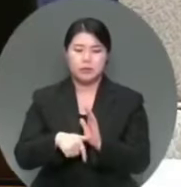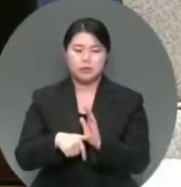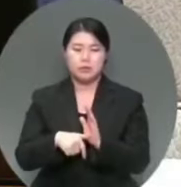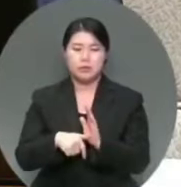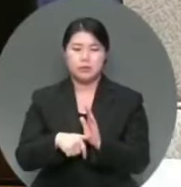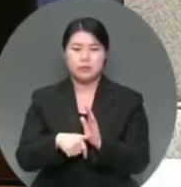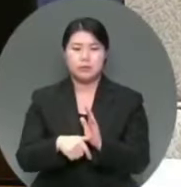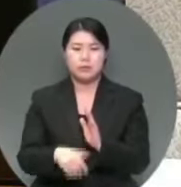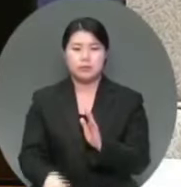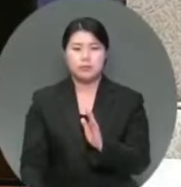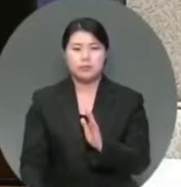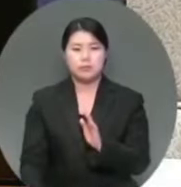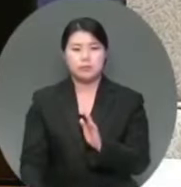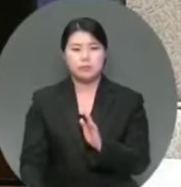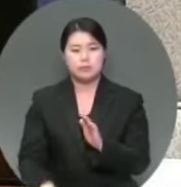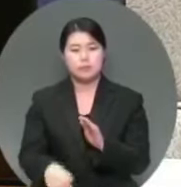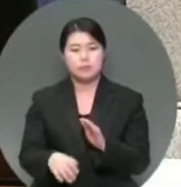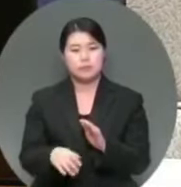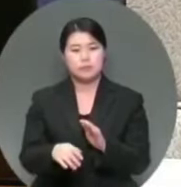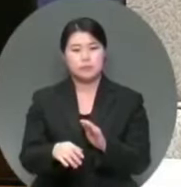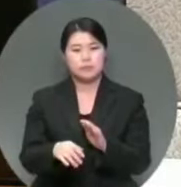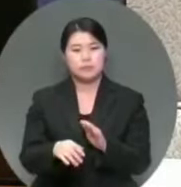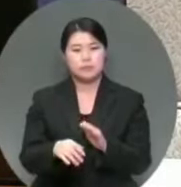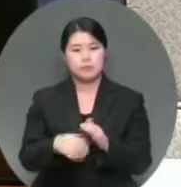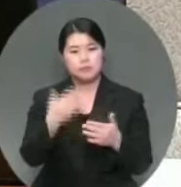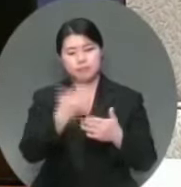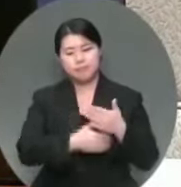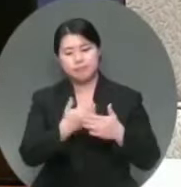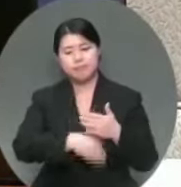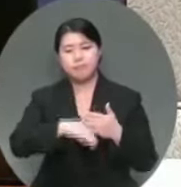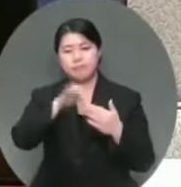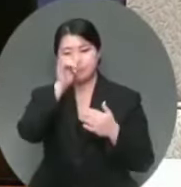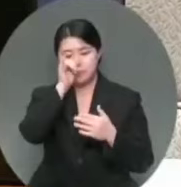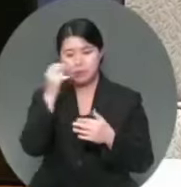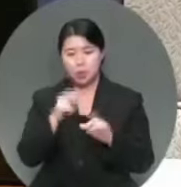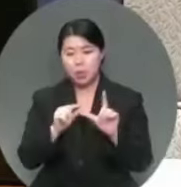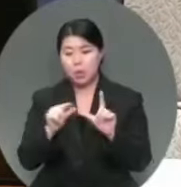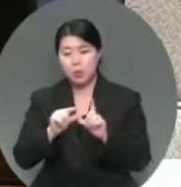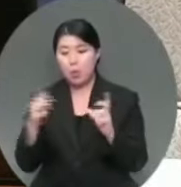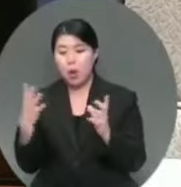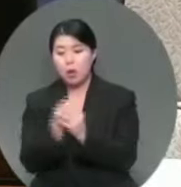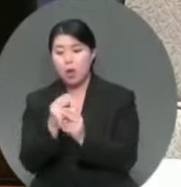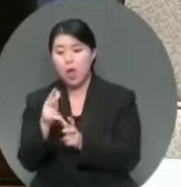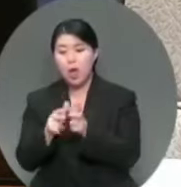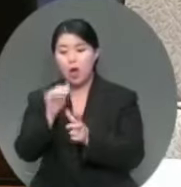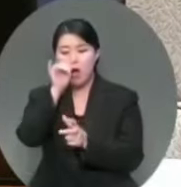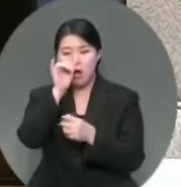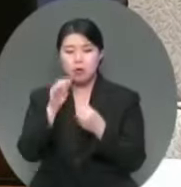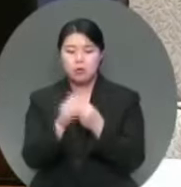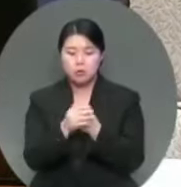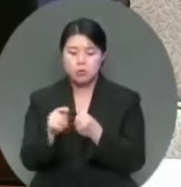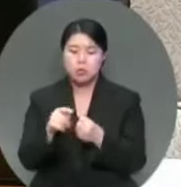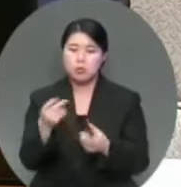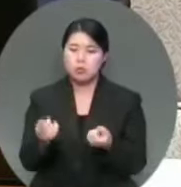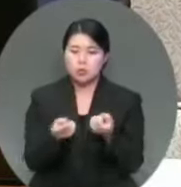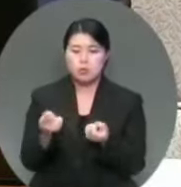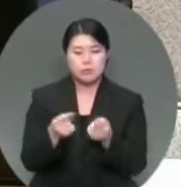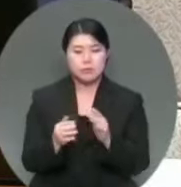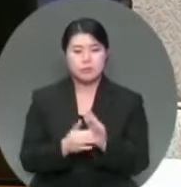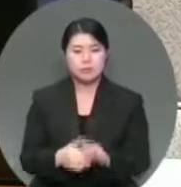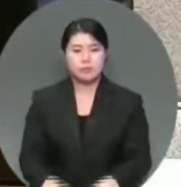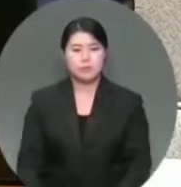저희들이 상당 부분 줄고 또 일부 완료된 사업 뭐 등등에 관한 내용 때문에 조정이 된